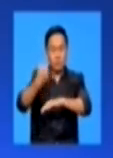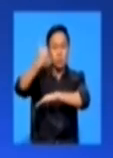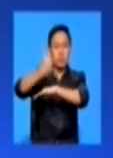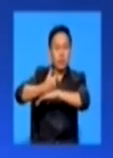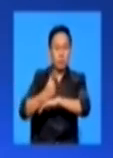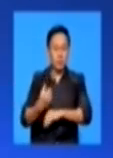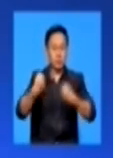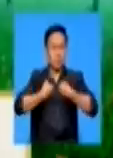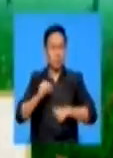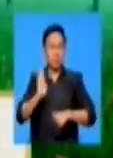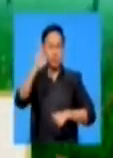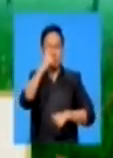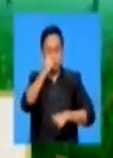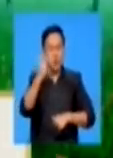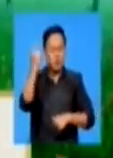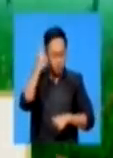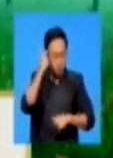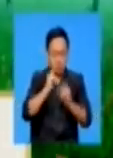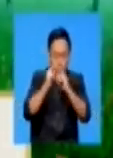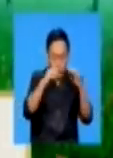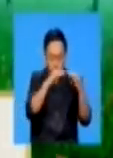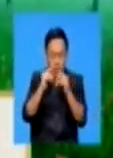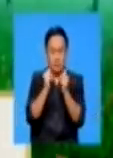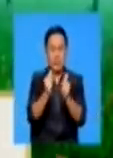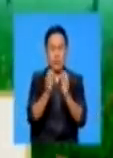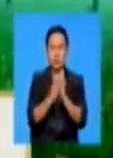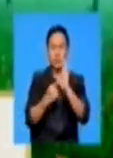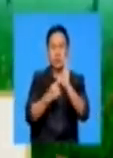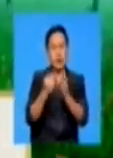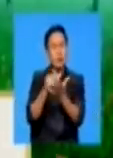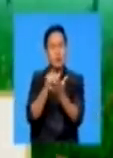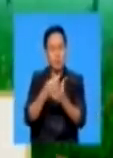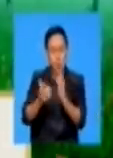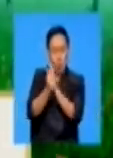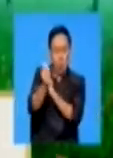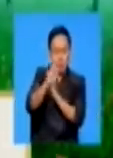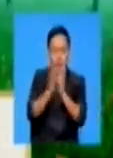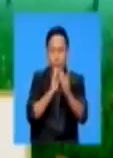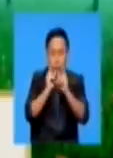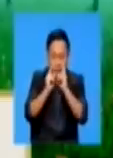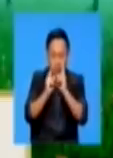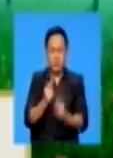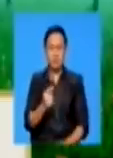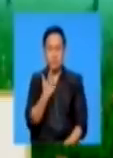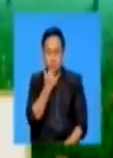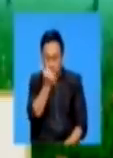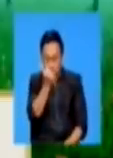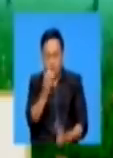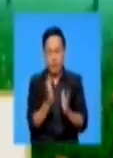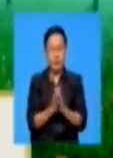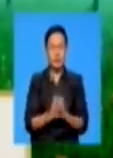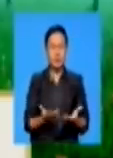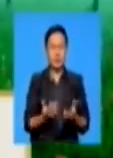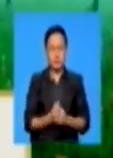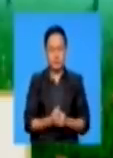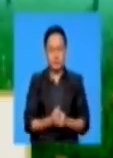ยนะก็รู้ไม่ต้องมากอ่ะนิดๆหน่อยนะทักทายได้ได้ได้พูดคุยกันได้พอสมควรนะครับในส่วนของทักษะ